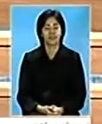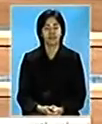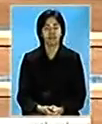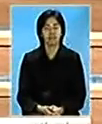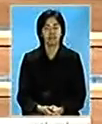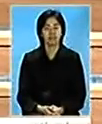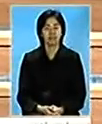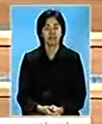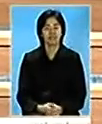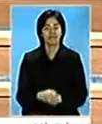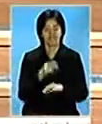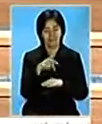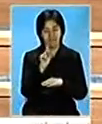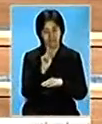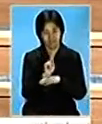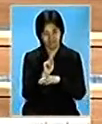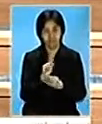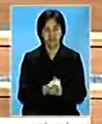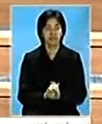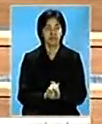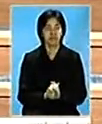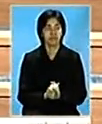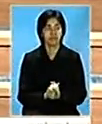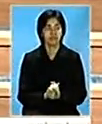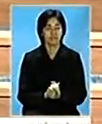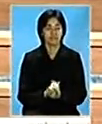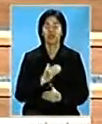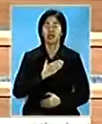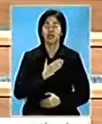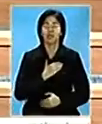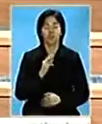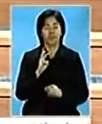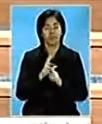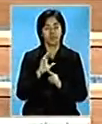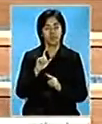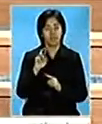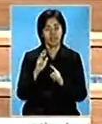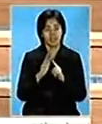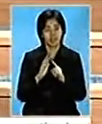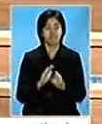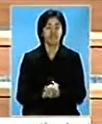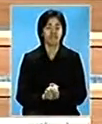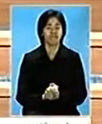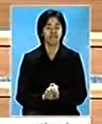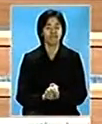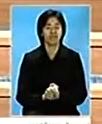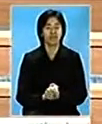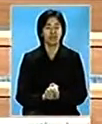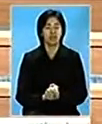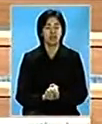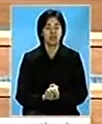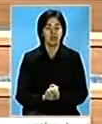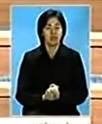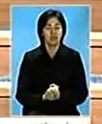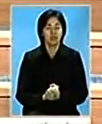ท่านประธานที่เคารพกระผมนายวัชระเพชรทองสมาชิกสภ